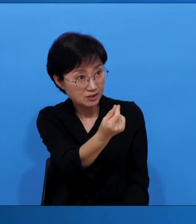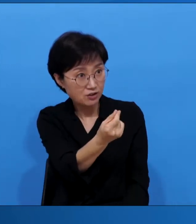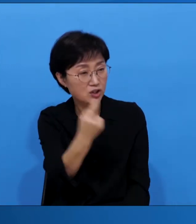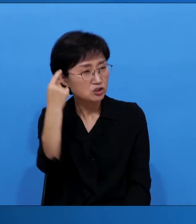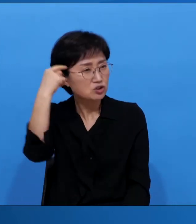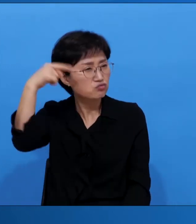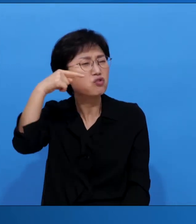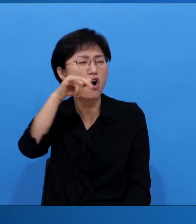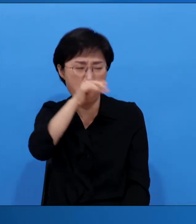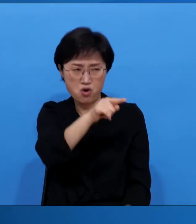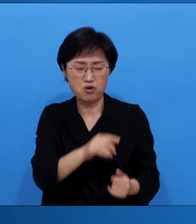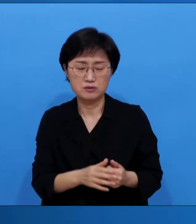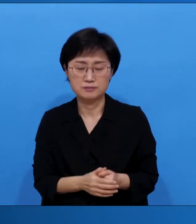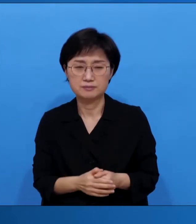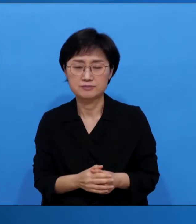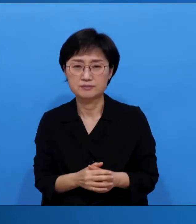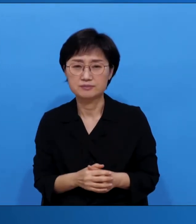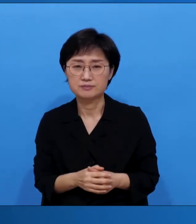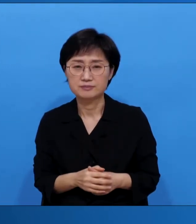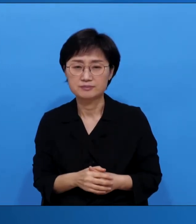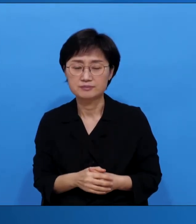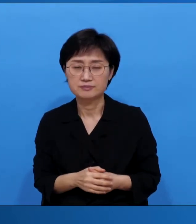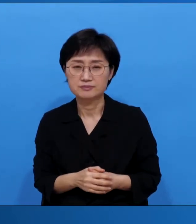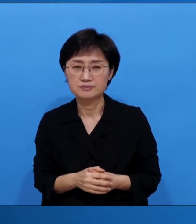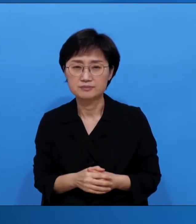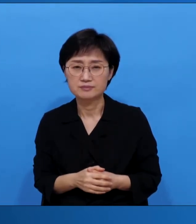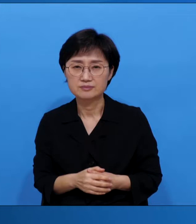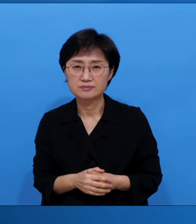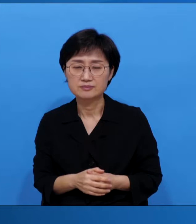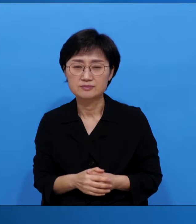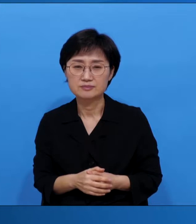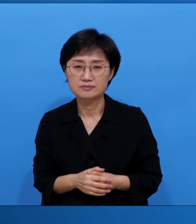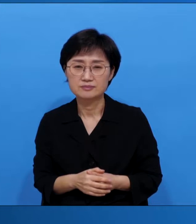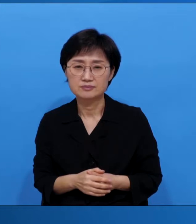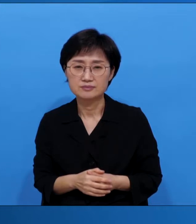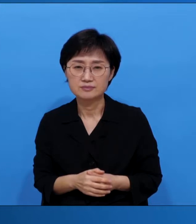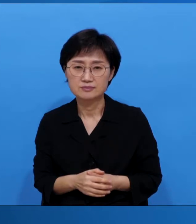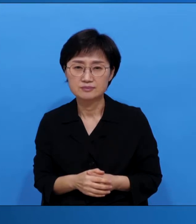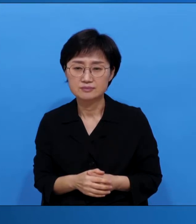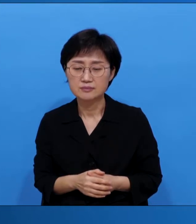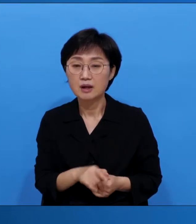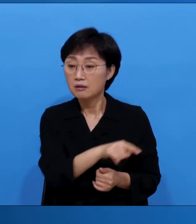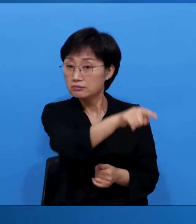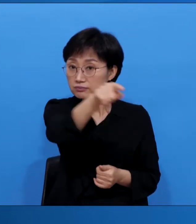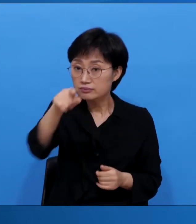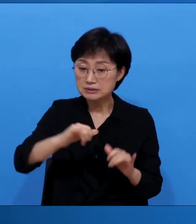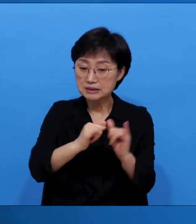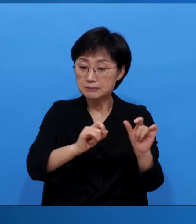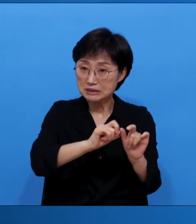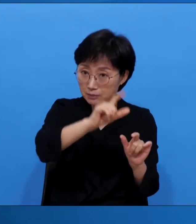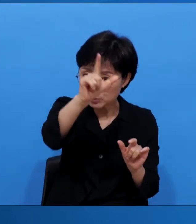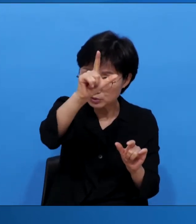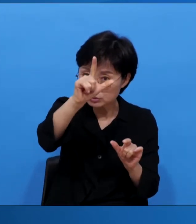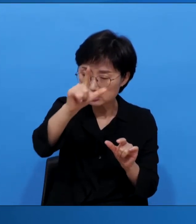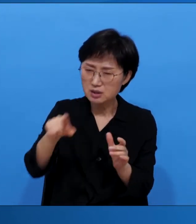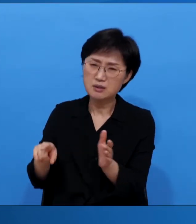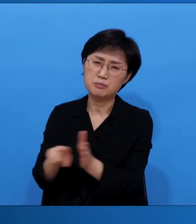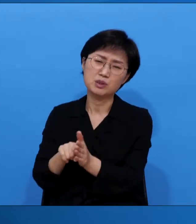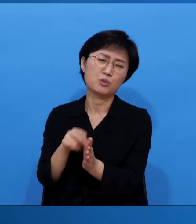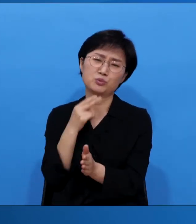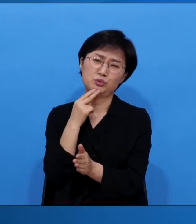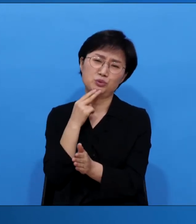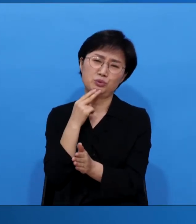you lose the mind that you cannot see, that's when you have mental problems and disorders. 안 믿어. But people don't believe.